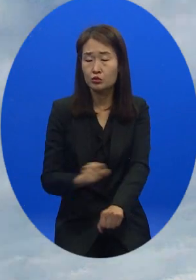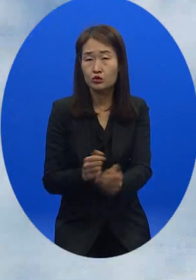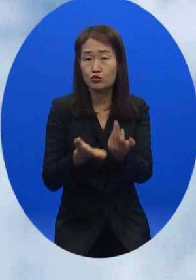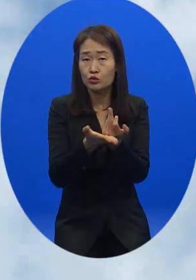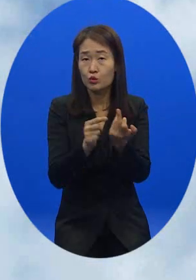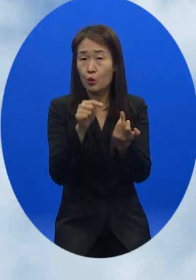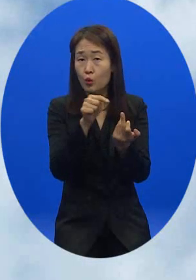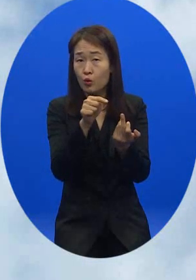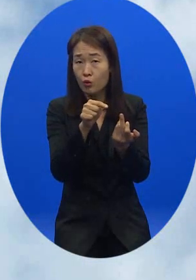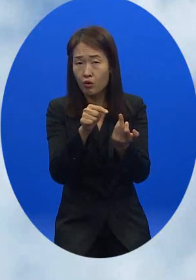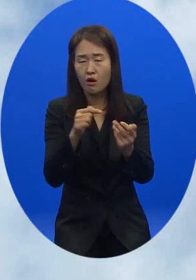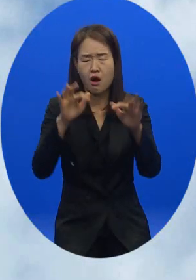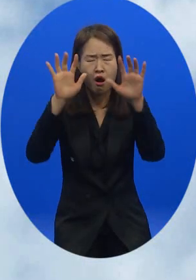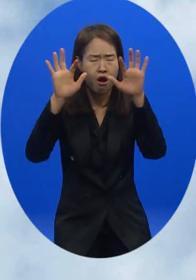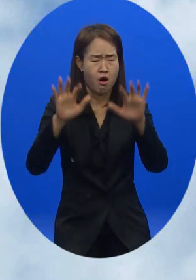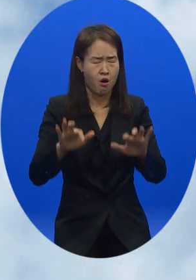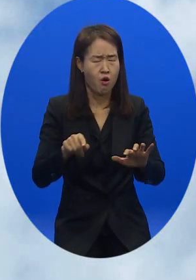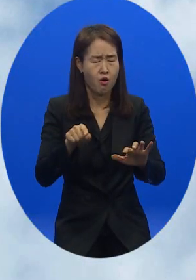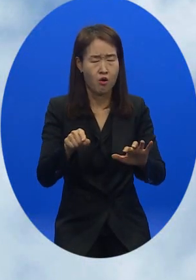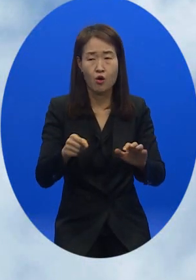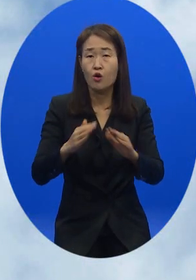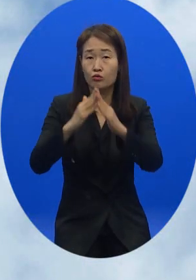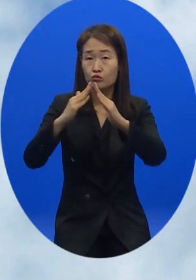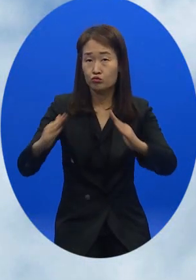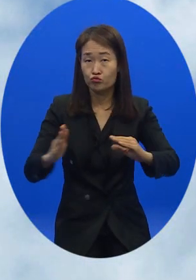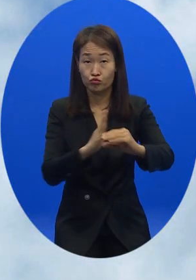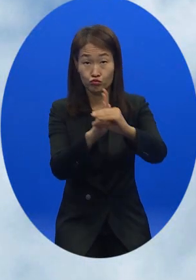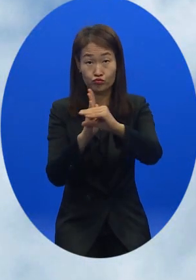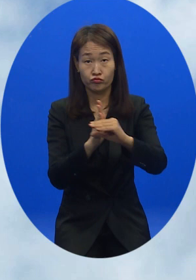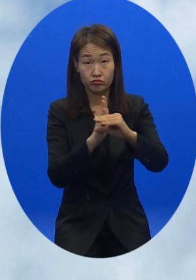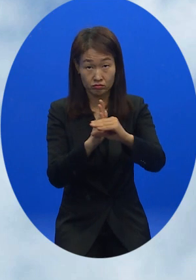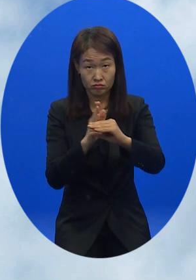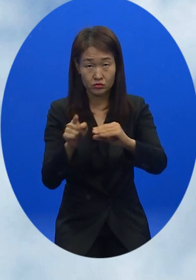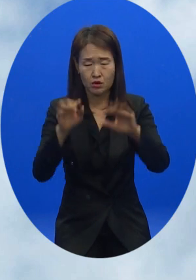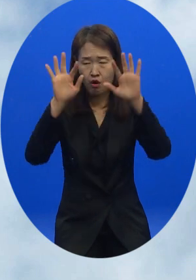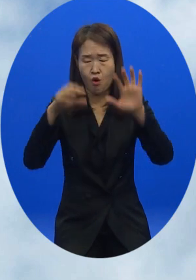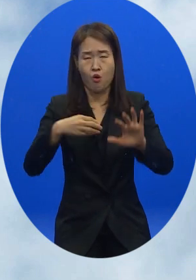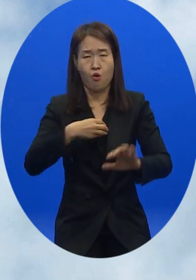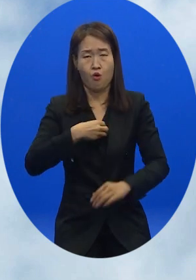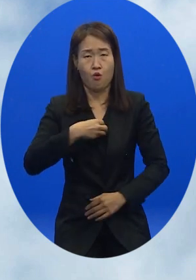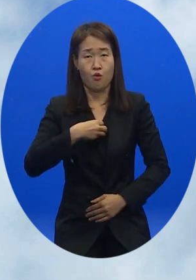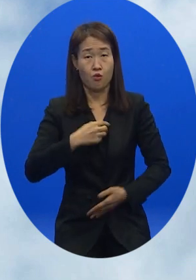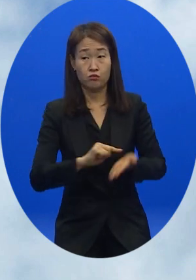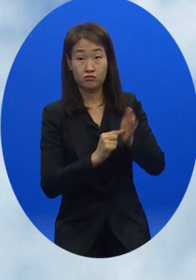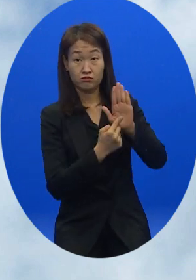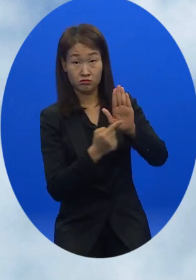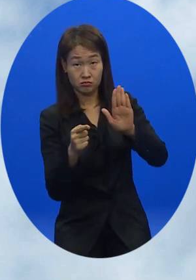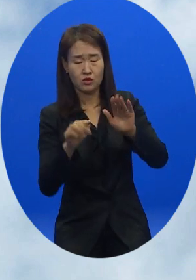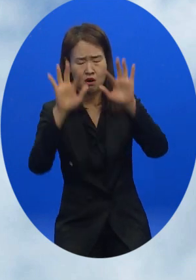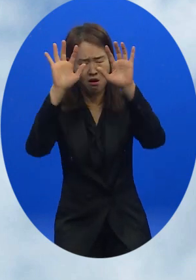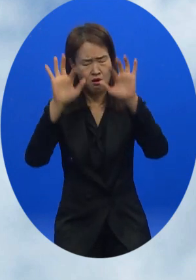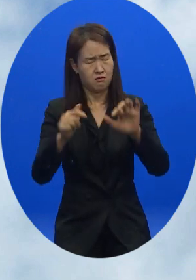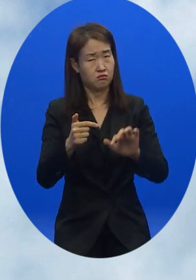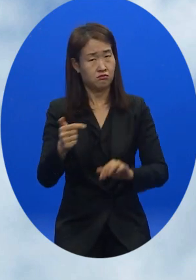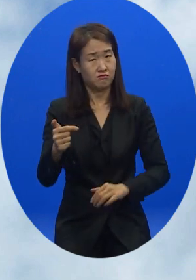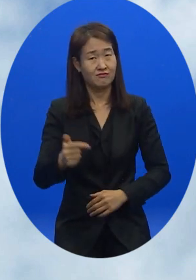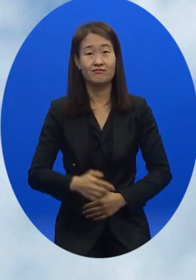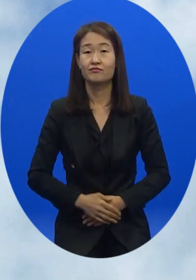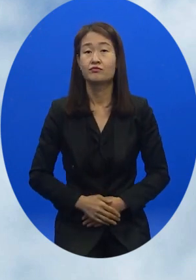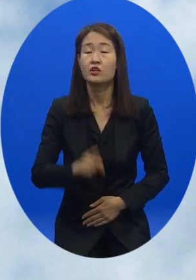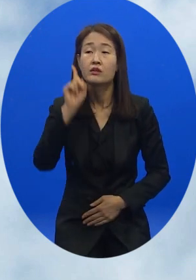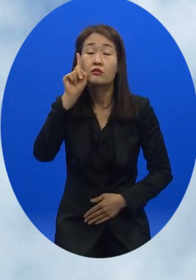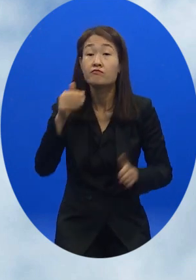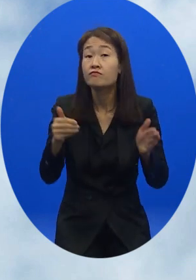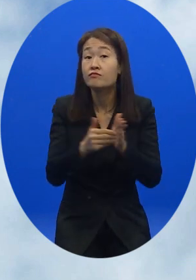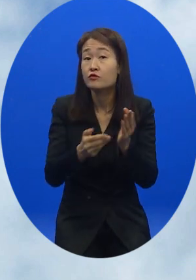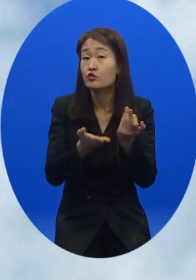제주도 산간에는 대설 경보가, 호남 지방 중심으로는 대설 주의보가 발효 중인 가운데 많은 눈이 오겠는데요.